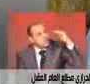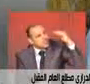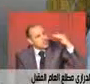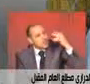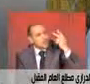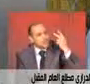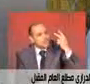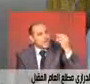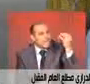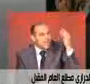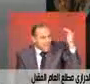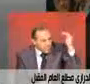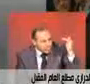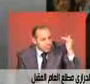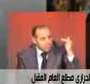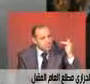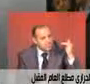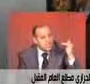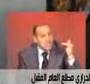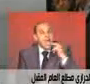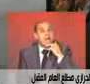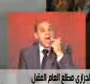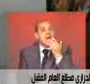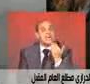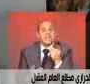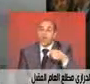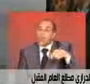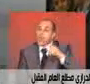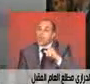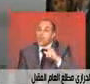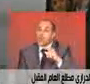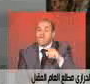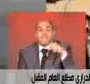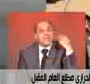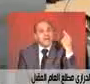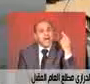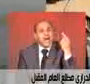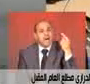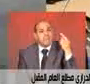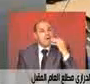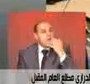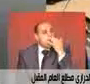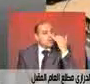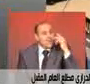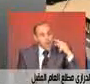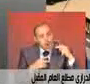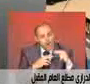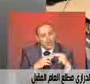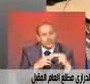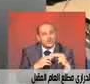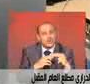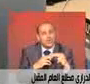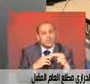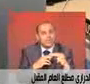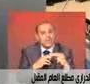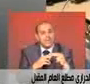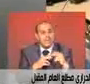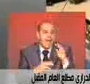درجتين مئويتين، اتفاق منتظر يسمح بخفض عالمي لانبعاثات الغازات بنسب تتراوح